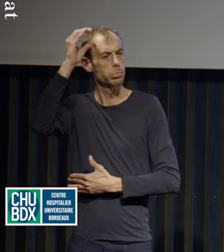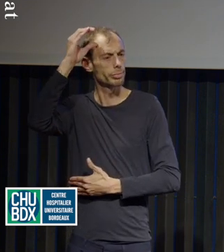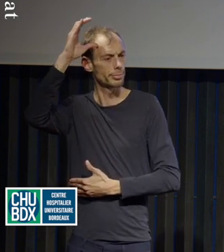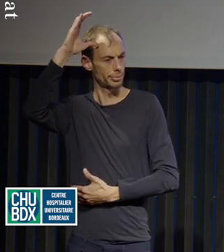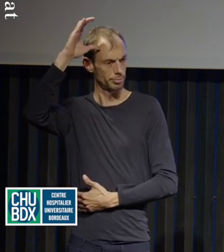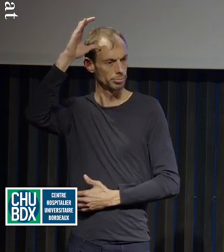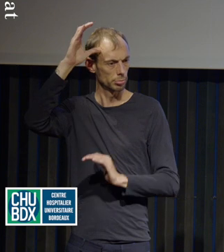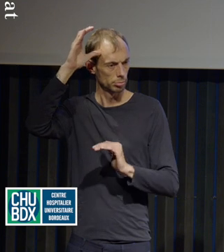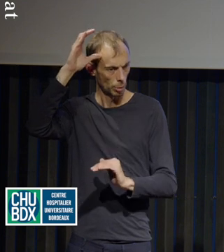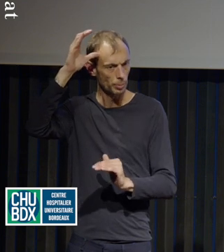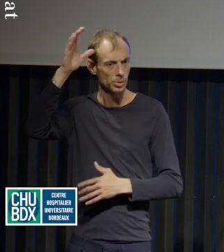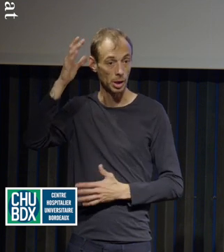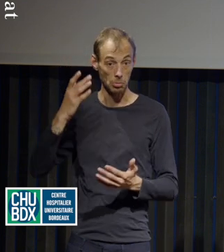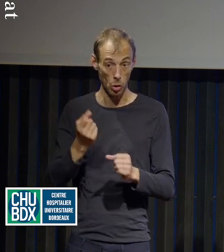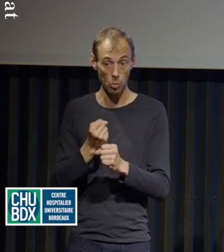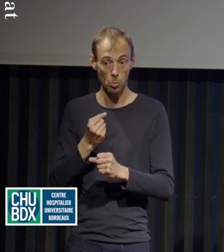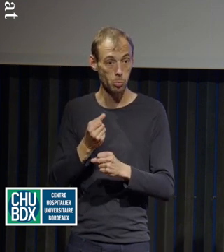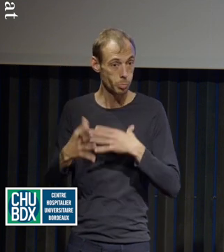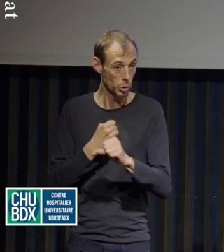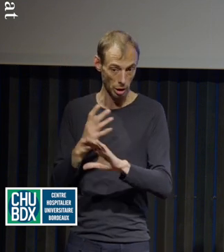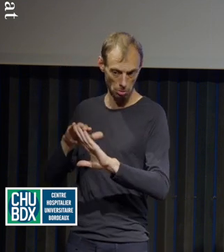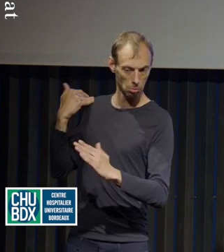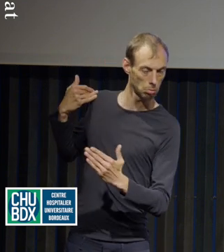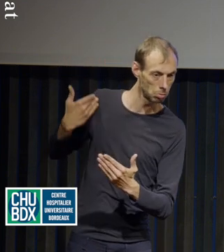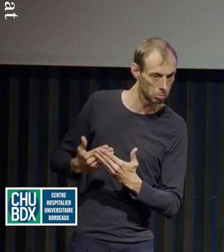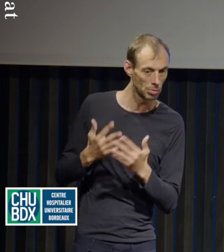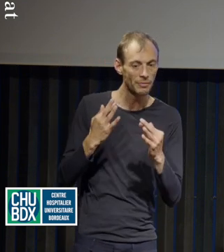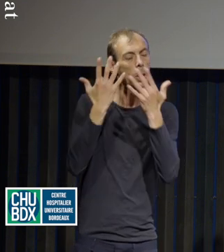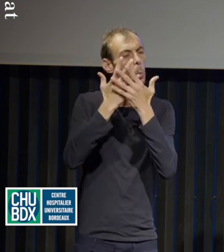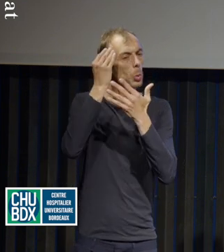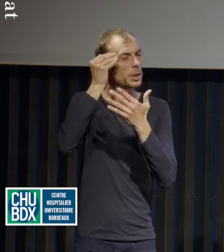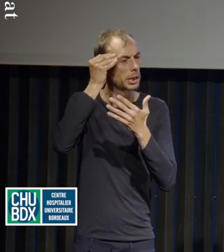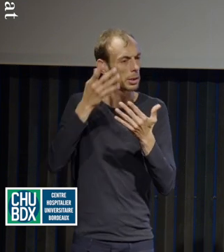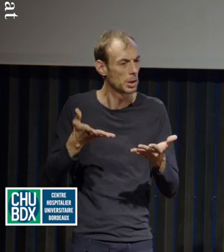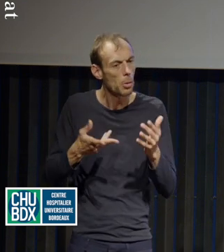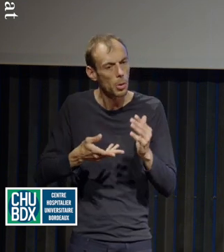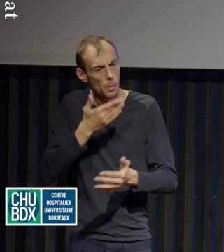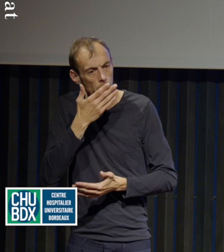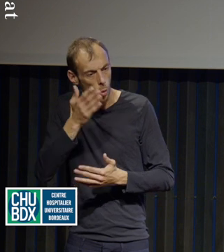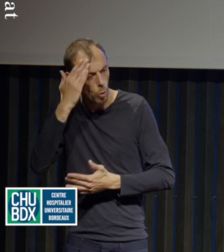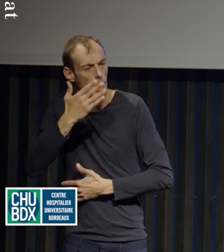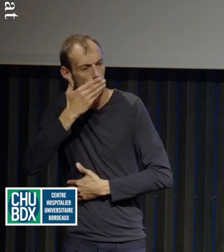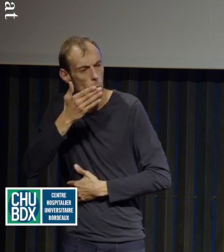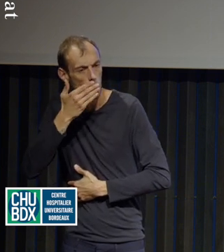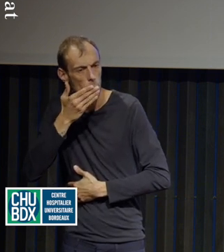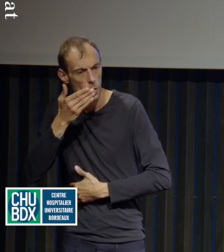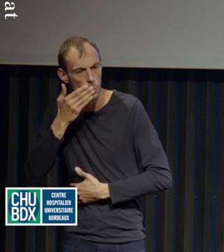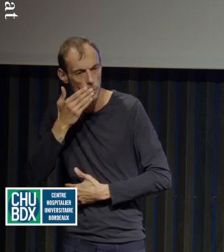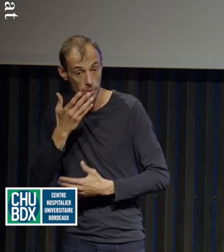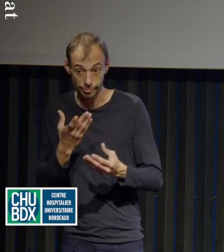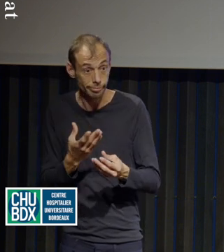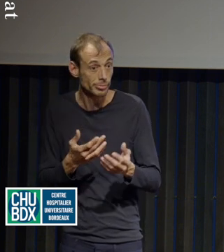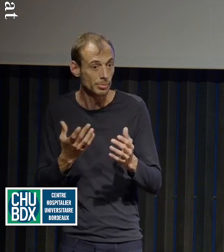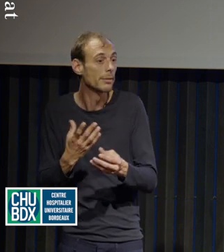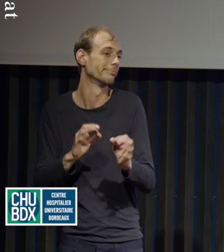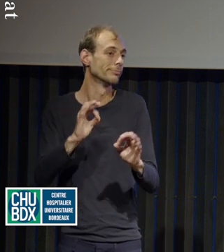très important de paradigme autour des troubles psychiatriques, avec justement cette notion de vulnérabilité qui nous a amené